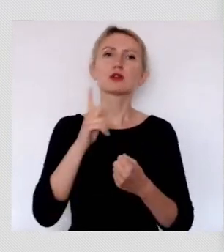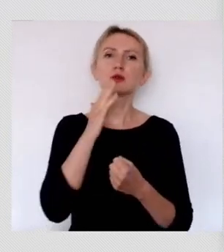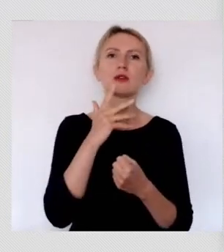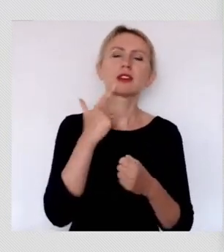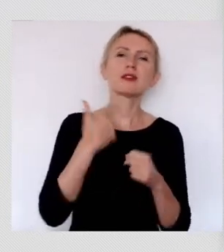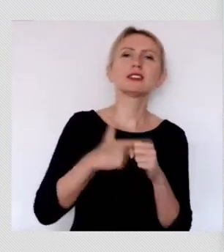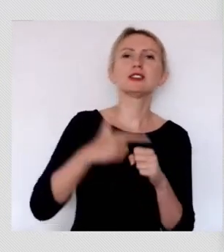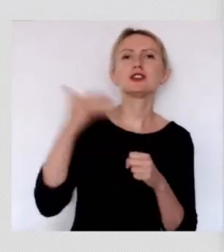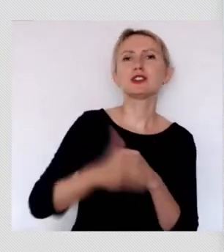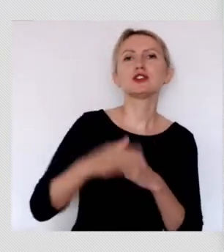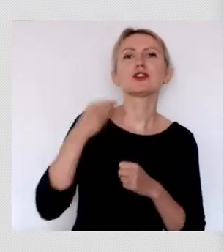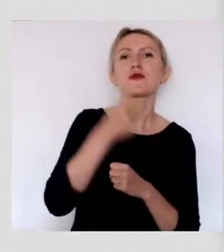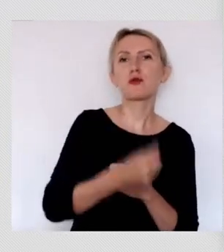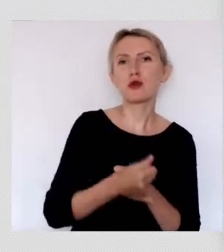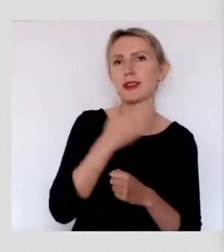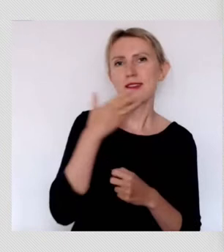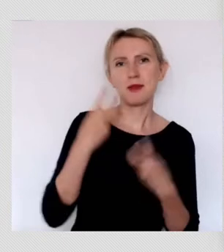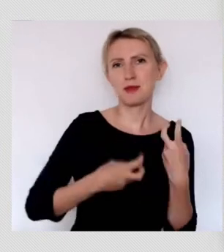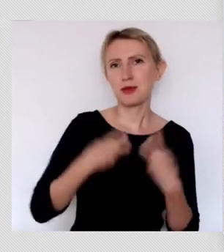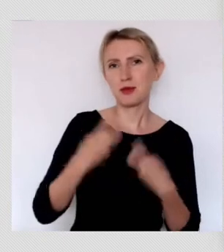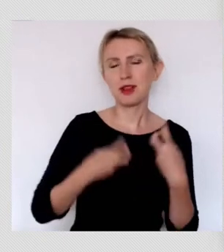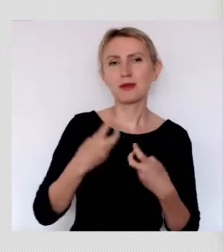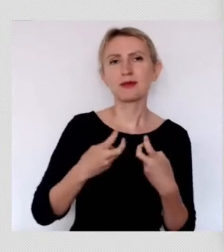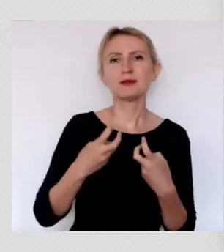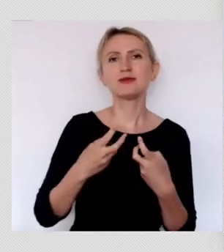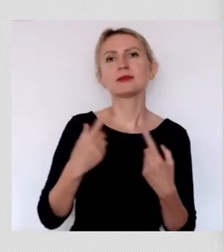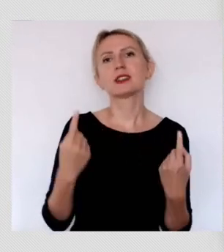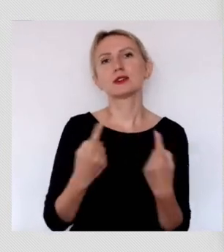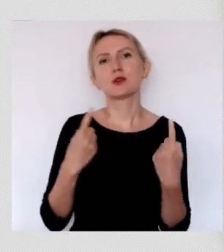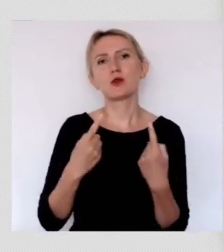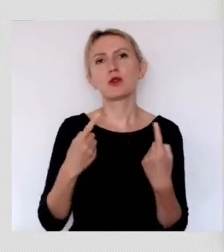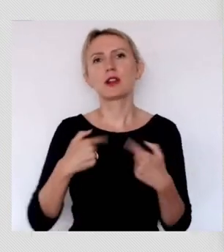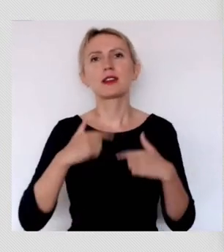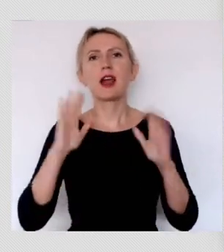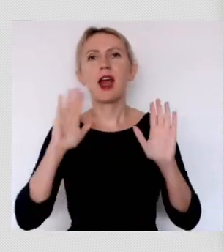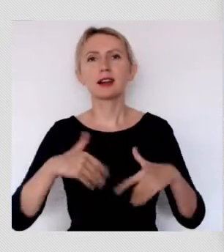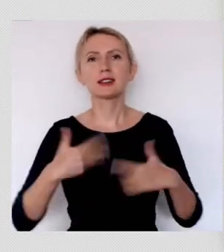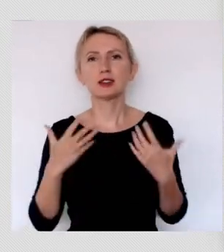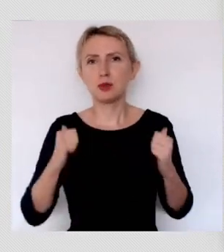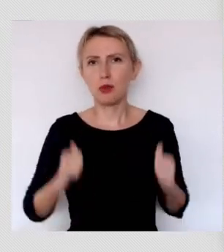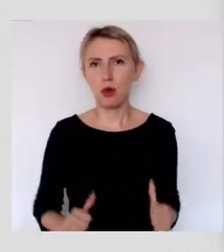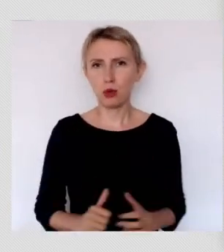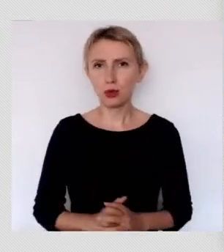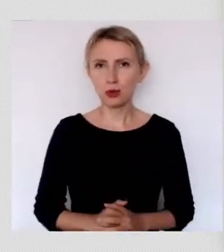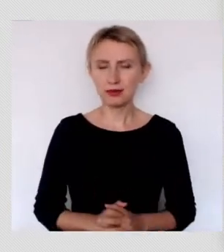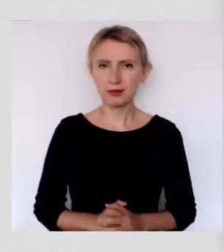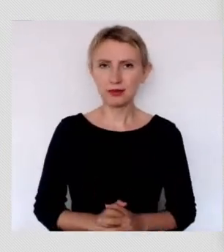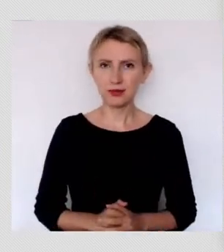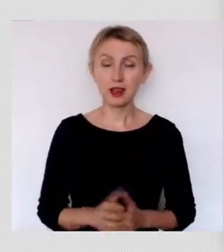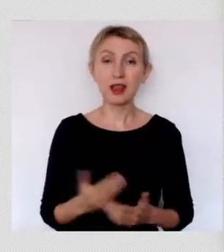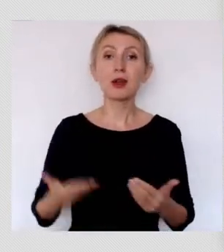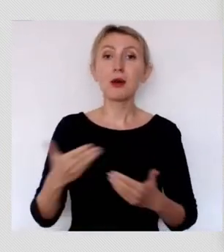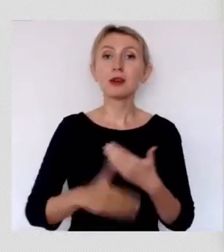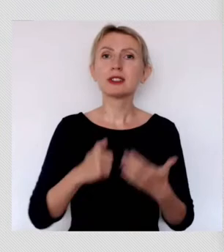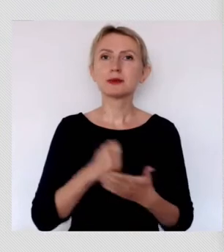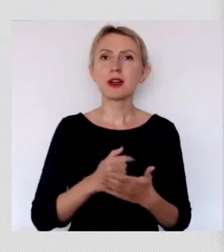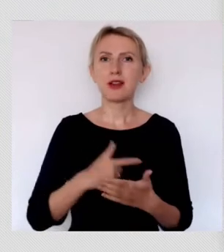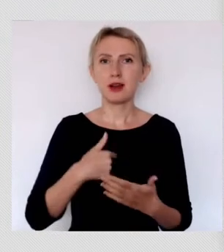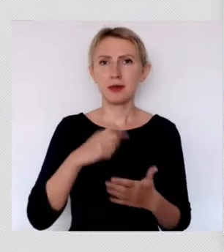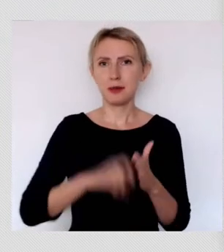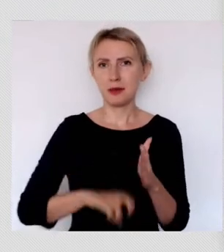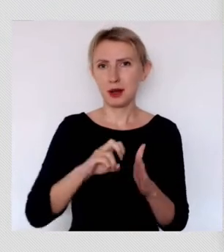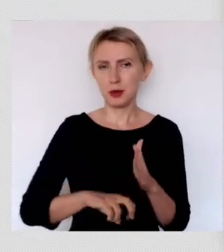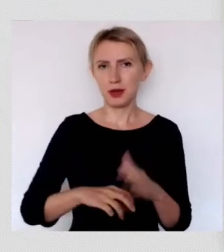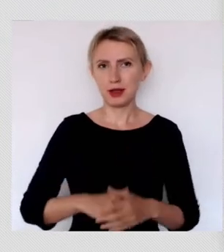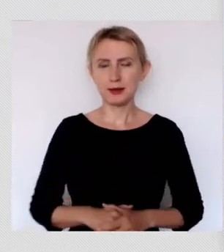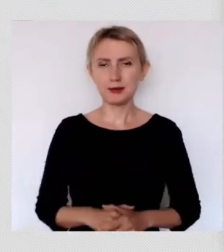tysięcy wpłacę, nie ma problemu, ten przepadek może być, ja chcę mieć święty spokój. I ostatnia rzecz, której mi brakuje, tutaj to panowie